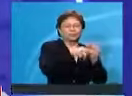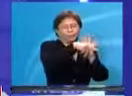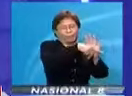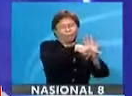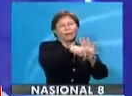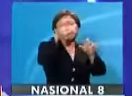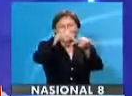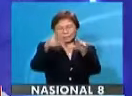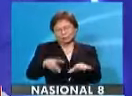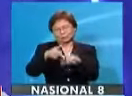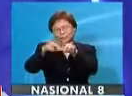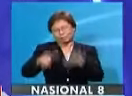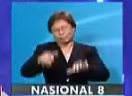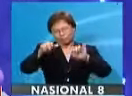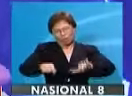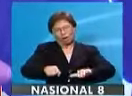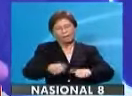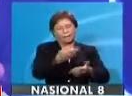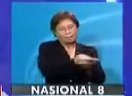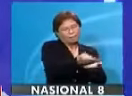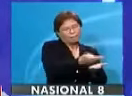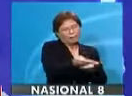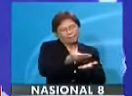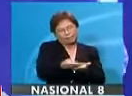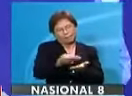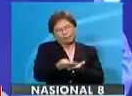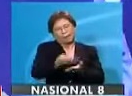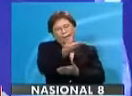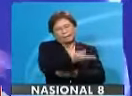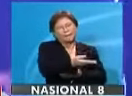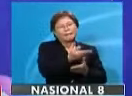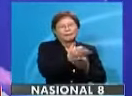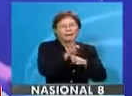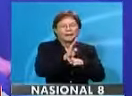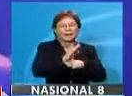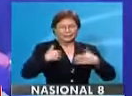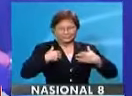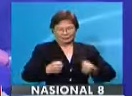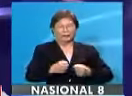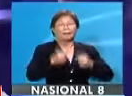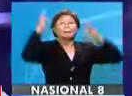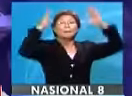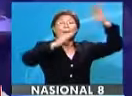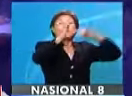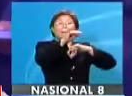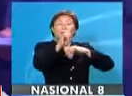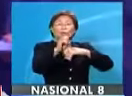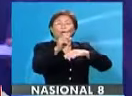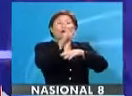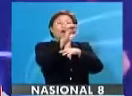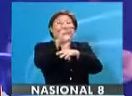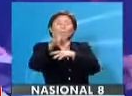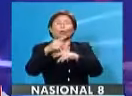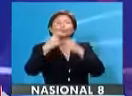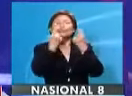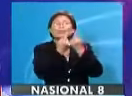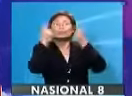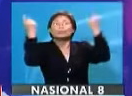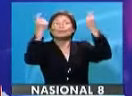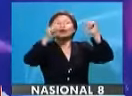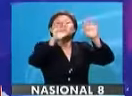di mana peserta boleh membeli pelbagai produk perniagaan kesihatan Malaysian Biotech cor yang meraikan ulang tahunnya yang